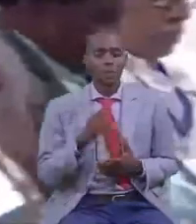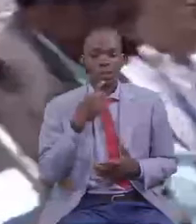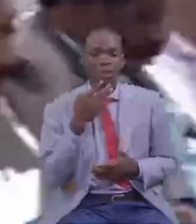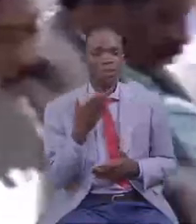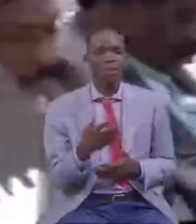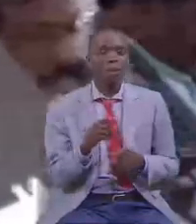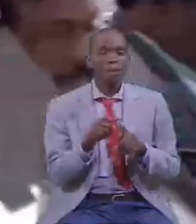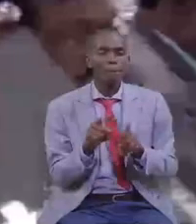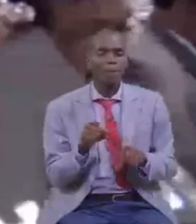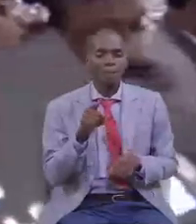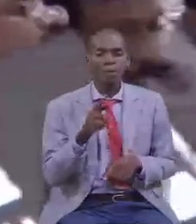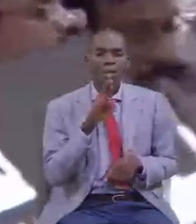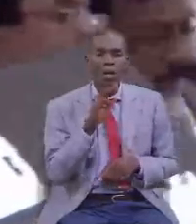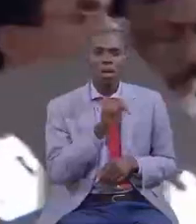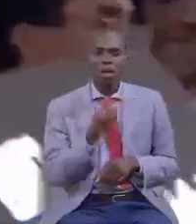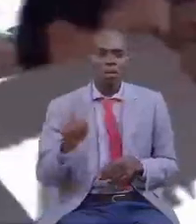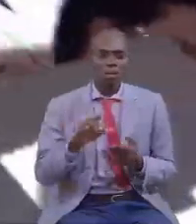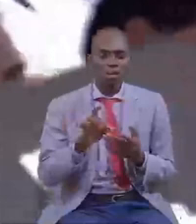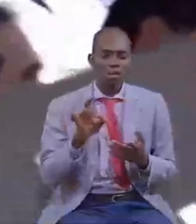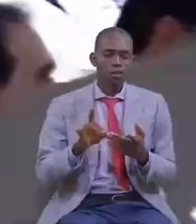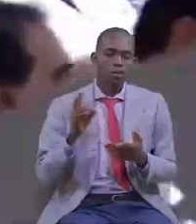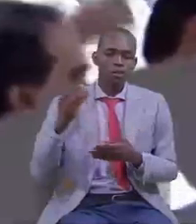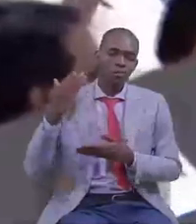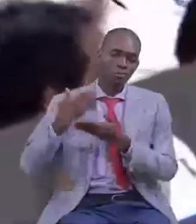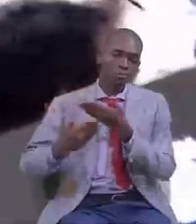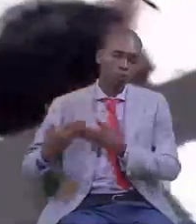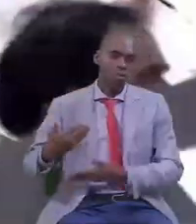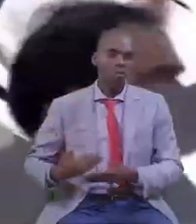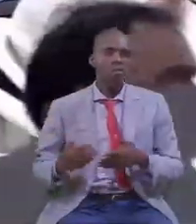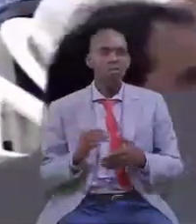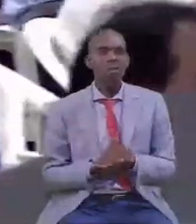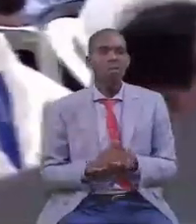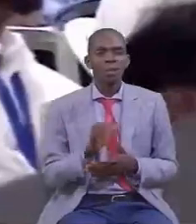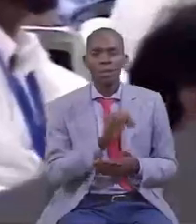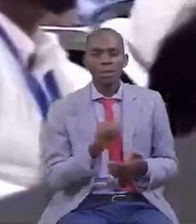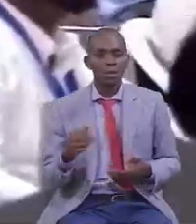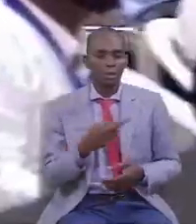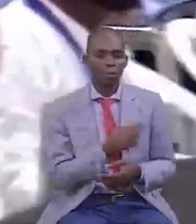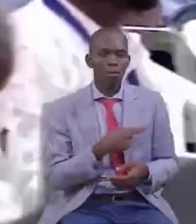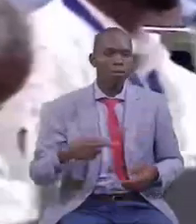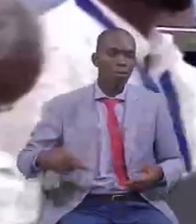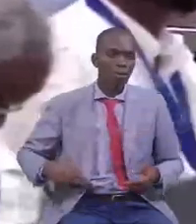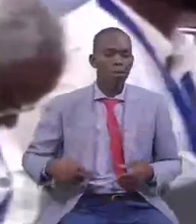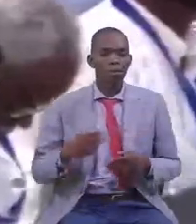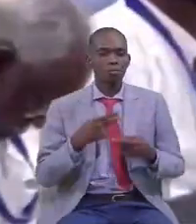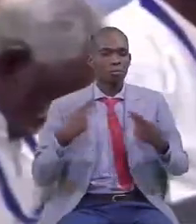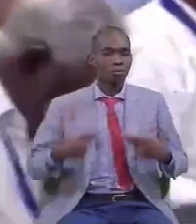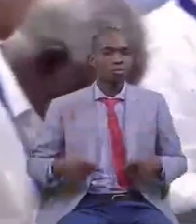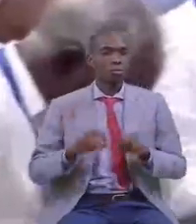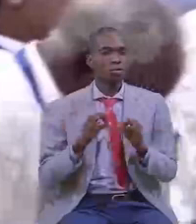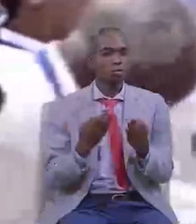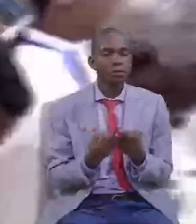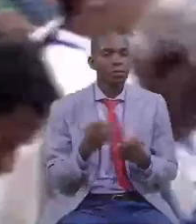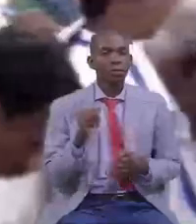Il dit, vous êtes une race élue, un sacerdoce royal, une nation sainte,